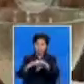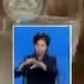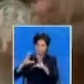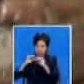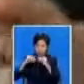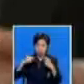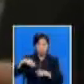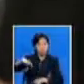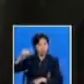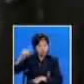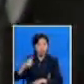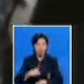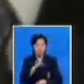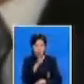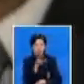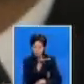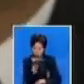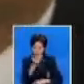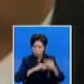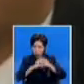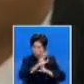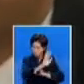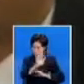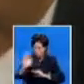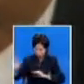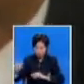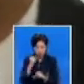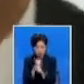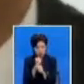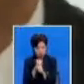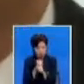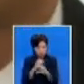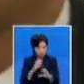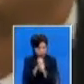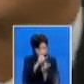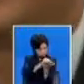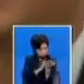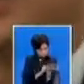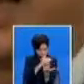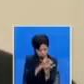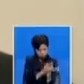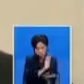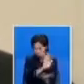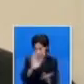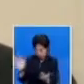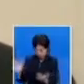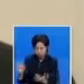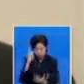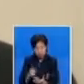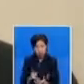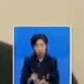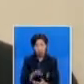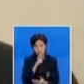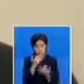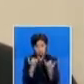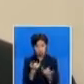ปทำข้อเท็จจริงเฉพาะโครงการของตัวเองออกมา ครับ เพราะว่าพูดง่ายๆก็คือว่าถ้าสู้กันในหลักภาพรวมเนี่ยต้องถือว่ารัฐ